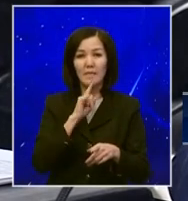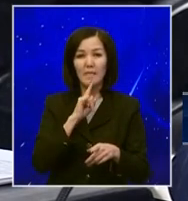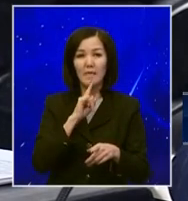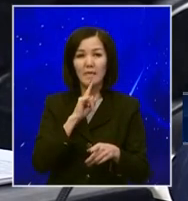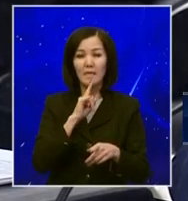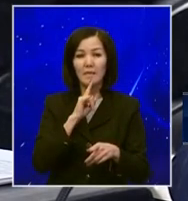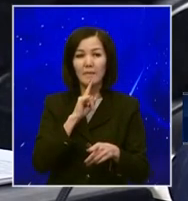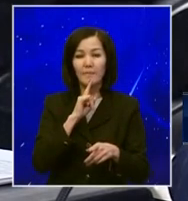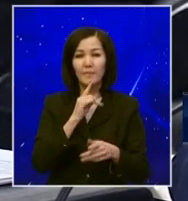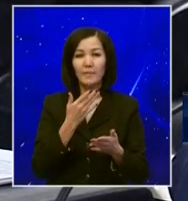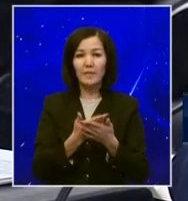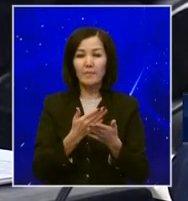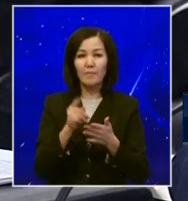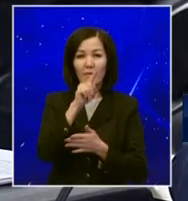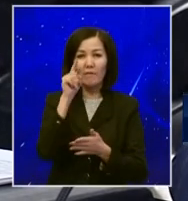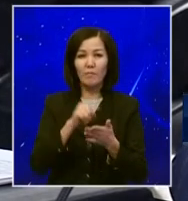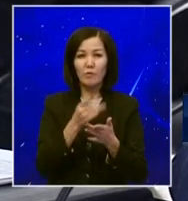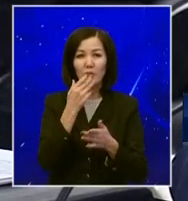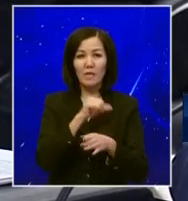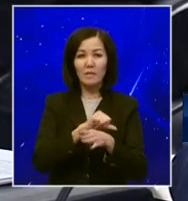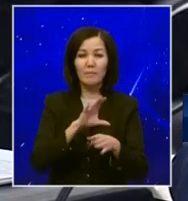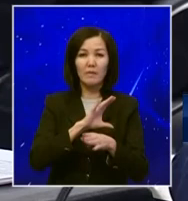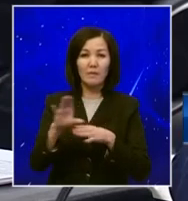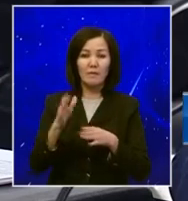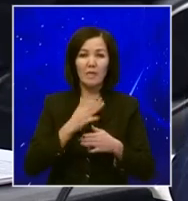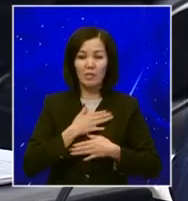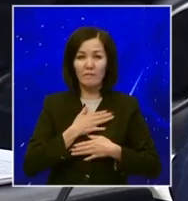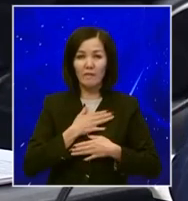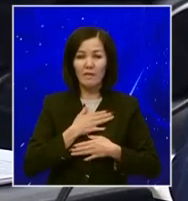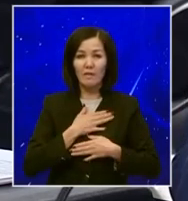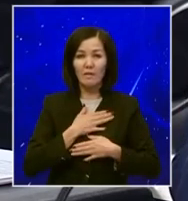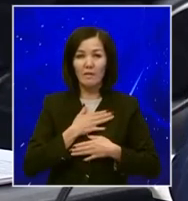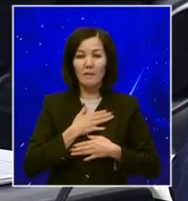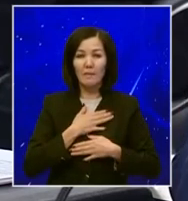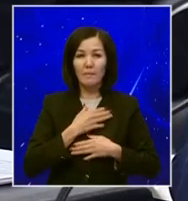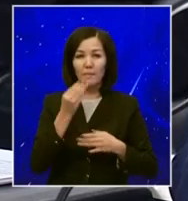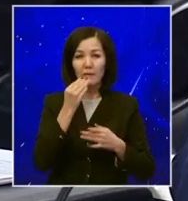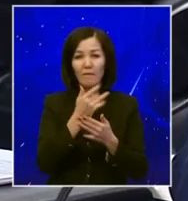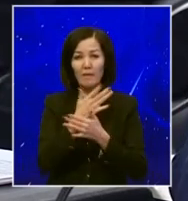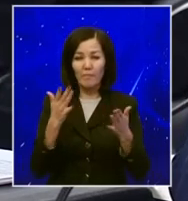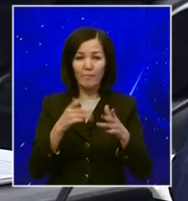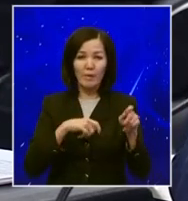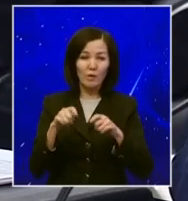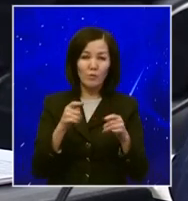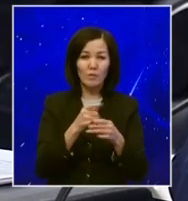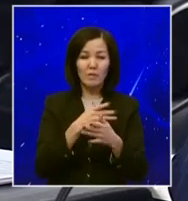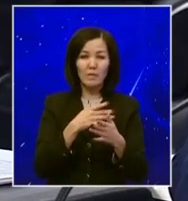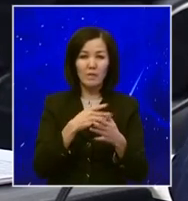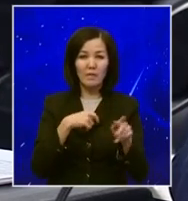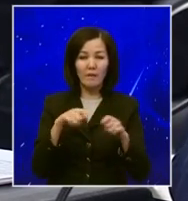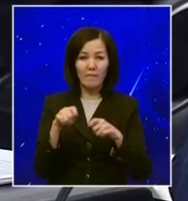руки сконцентрировали вопросы экспортоориентированности нашей продукции, создание основ для того, чтобы